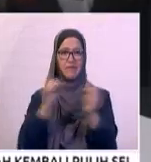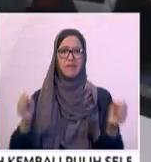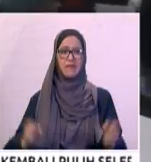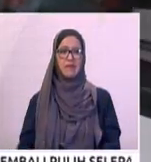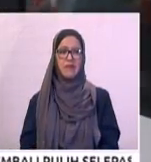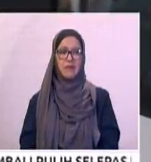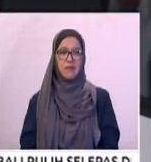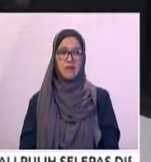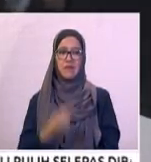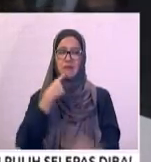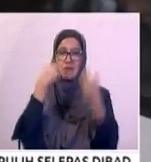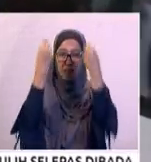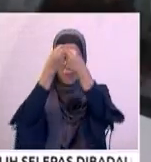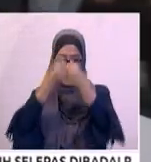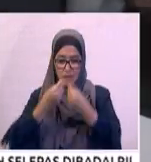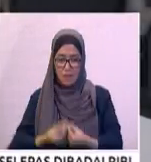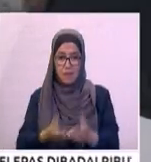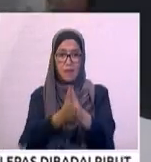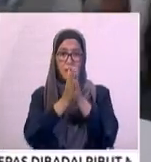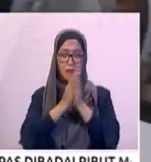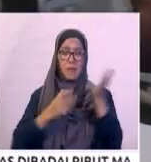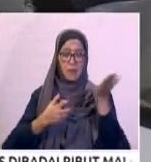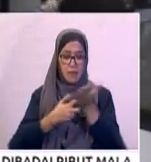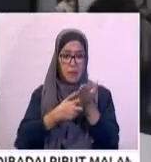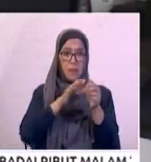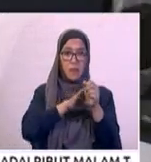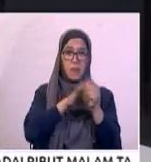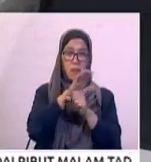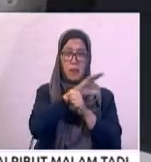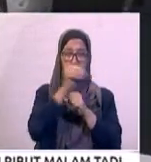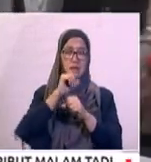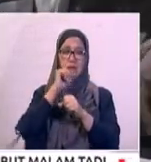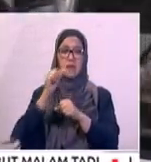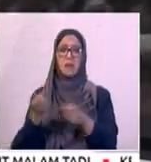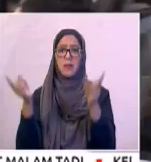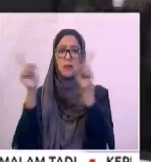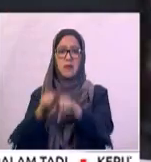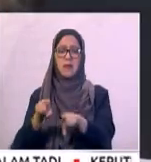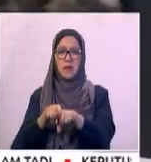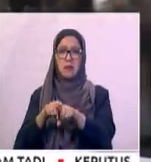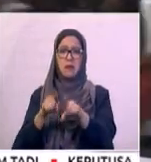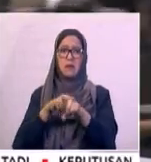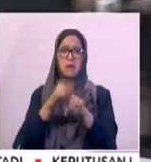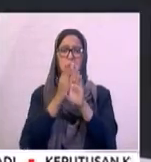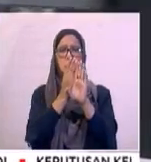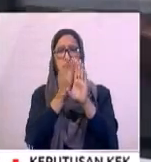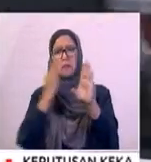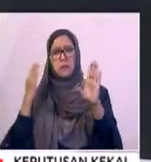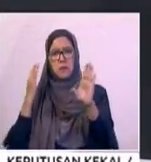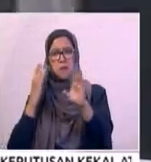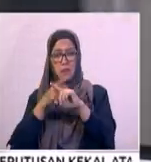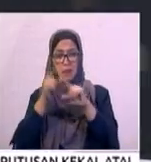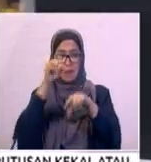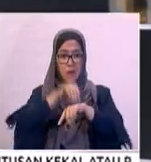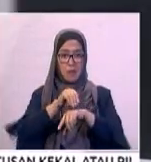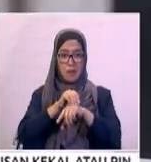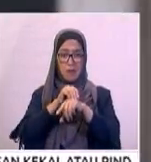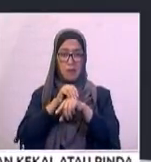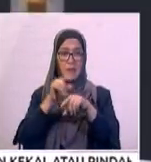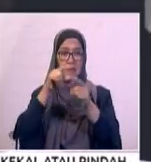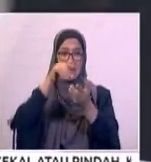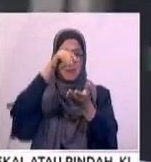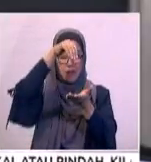Jumlah permintaan tiket sehingga kini adalah mencukupi dan tidak berlaku kesesakan luar biasa di stesen-stesen utama seperti Kuala